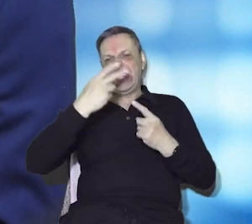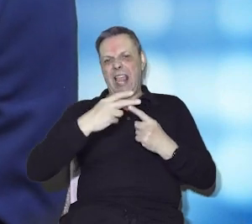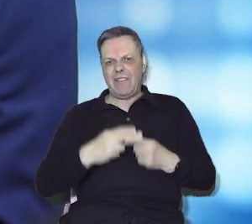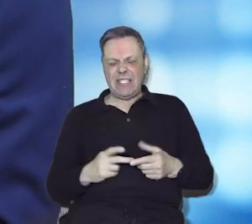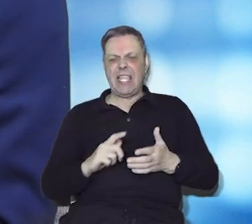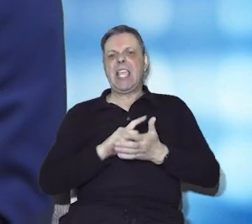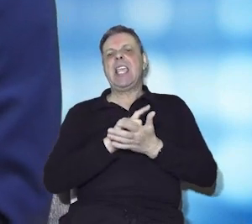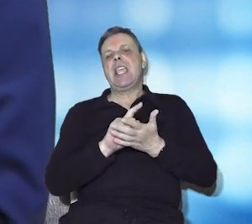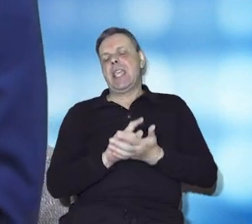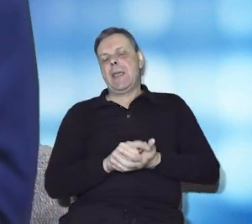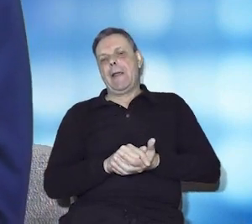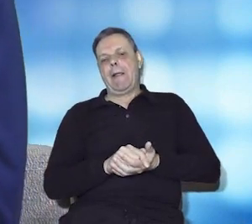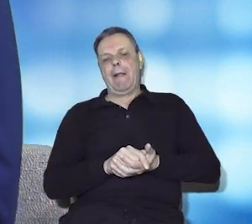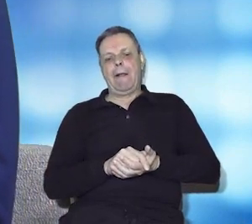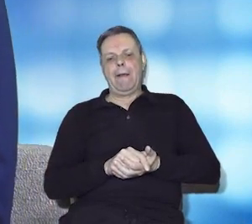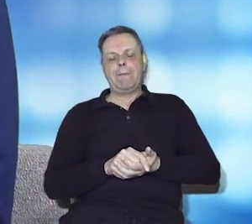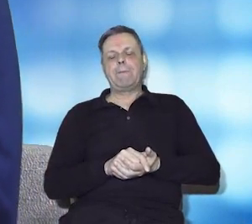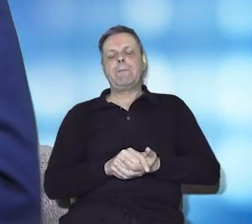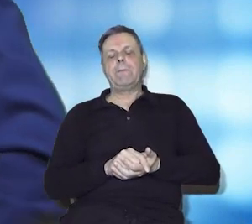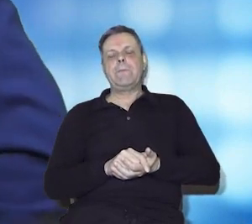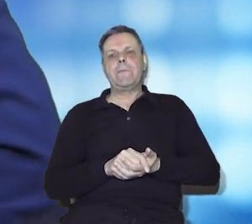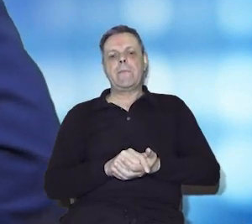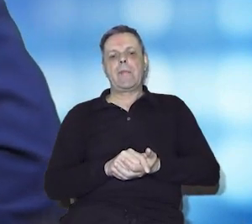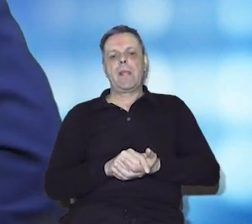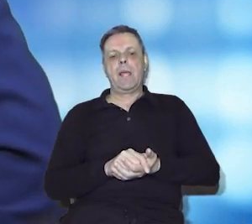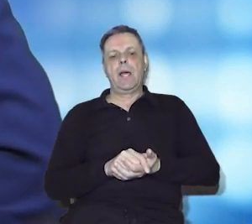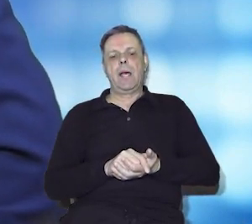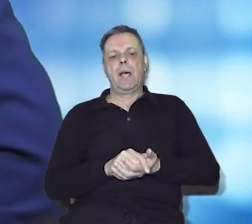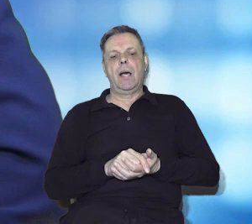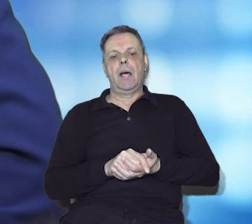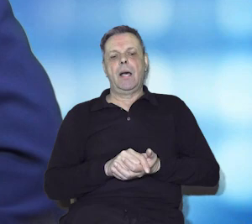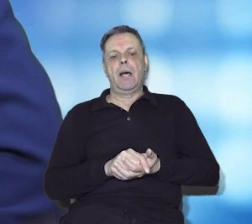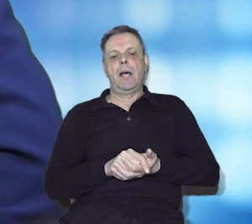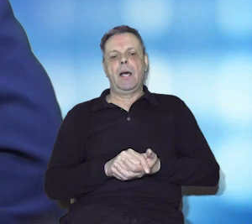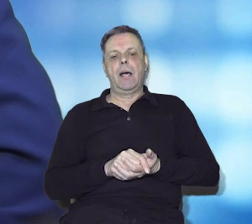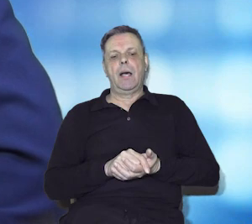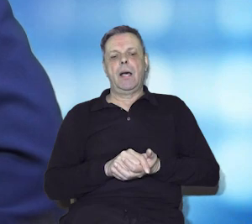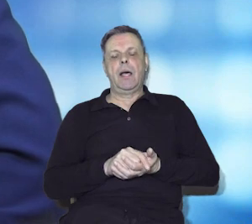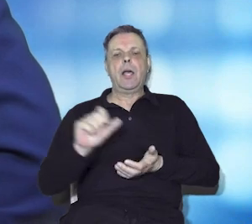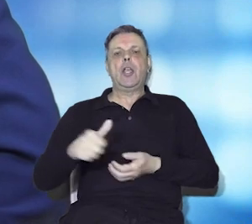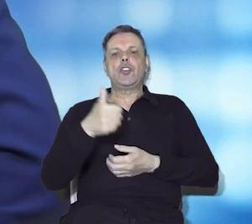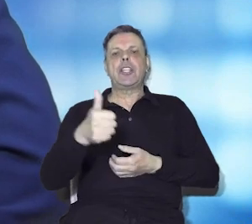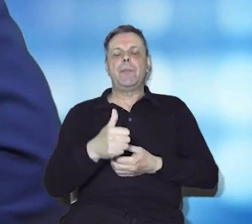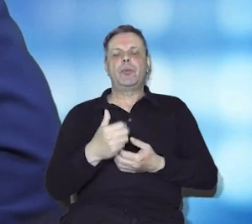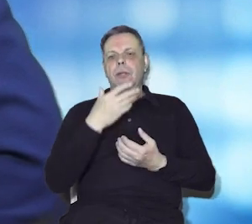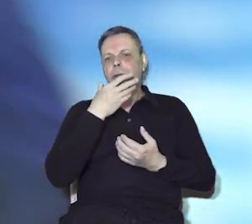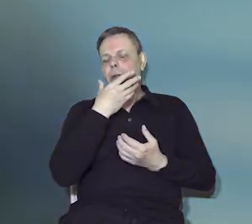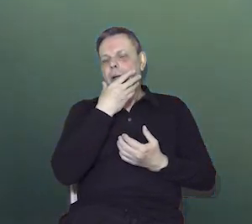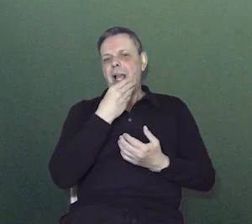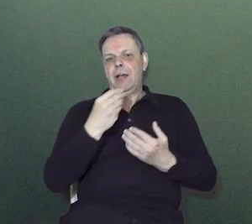vrijeme emitiranje emisije Željko Marušić i gosti. Još jednom, hvala lijepa.